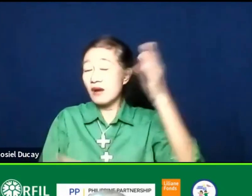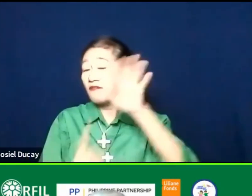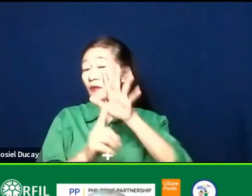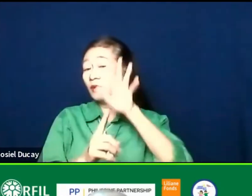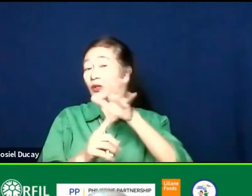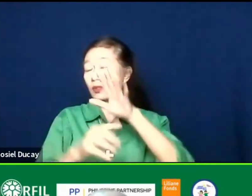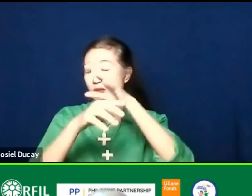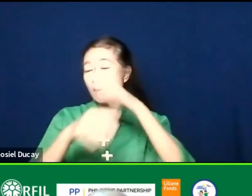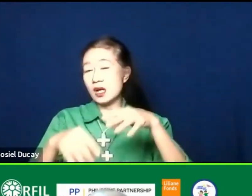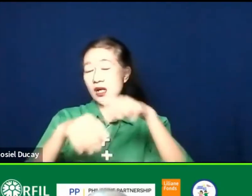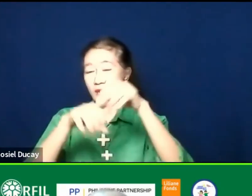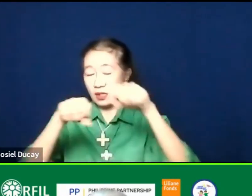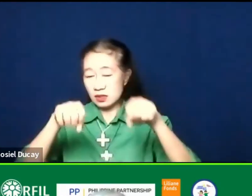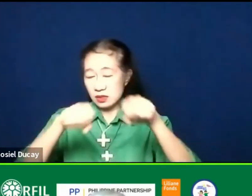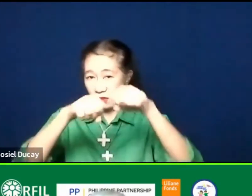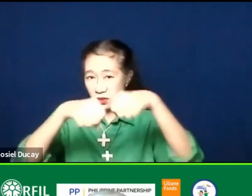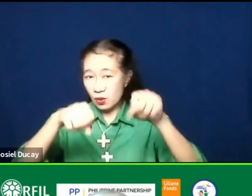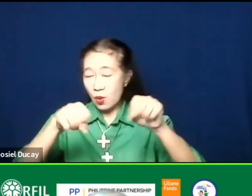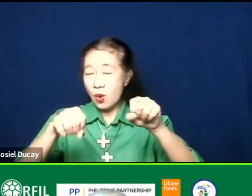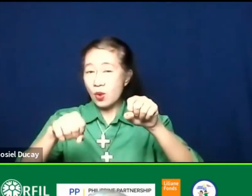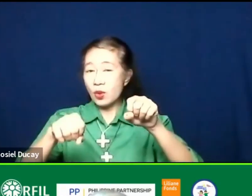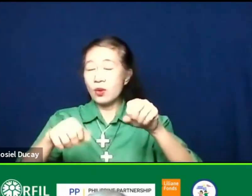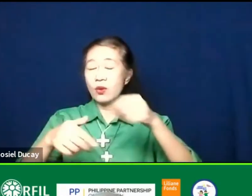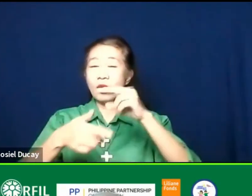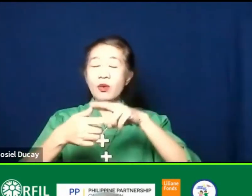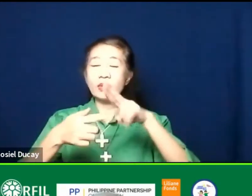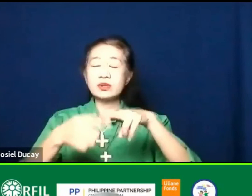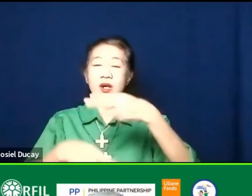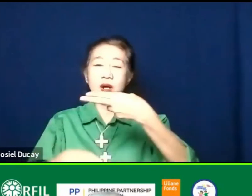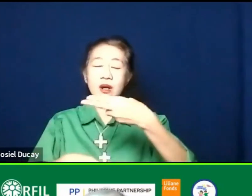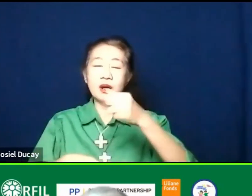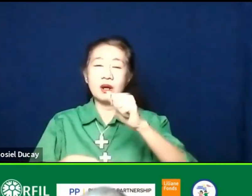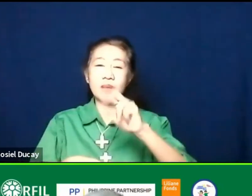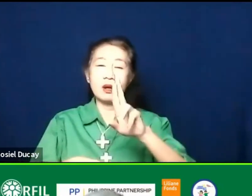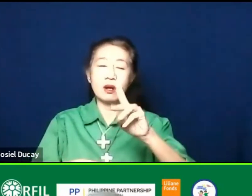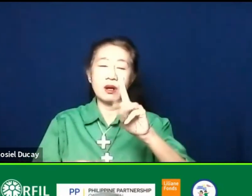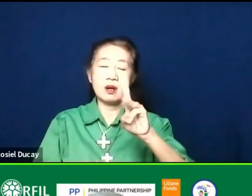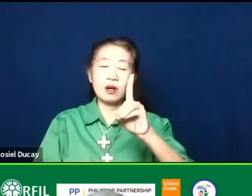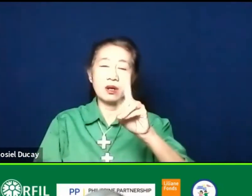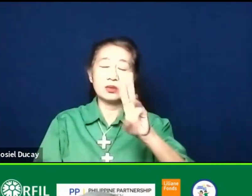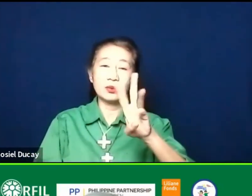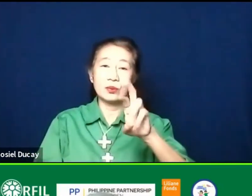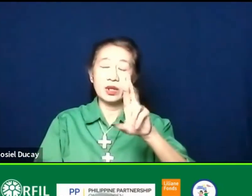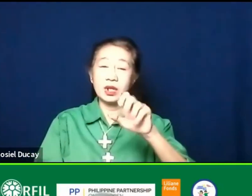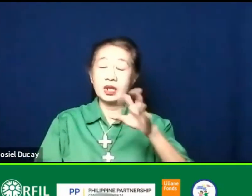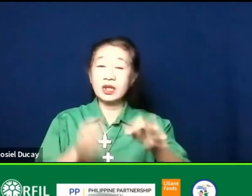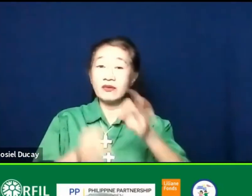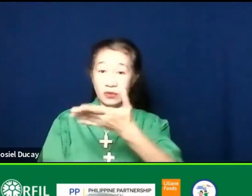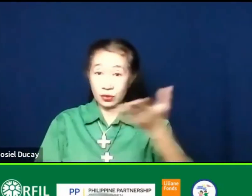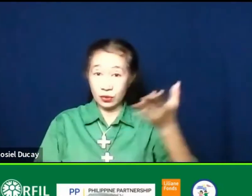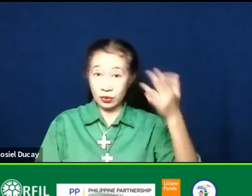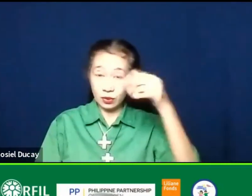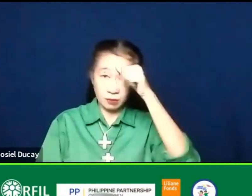tindahan o hardware. Kasi buhay po nakasalalay po dyan. Kung naalala nyo po, malamang Sir Ranil, naalala nyo po yung